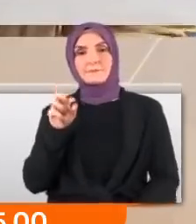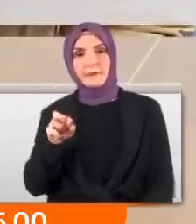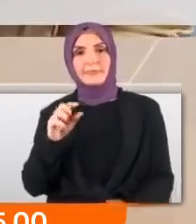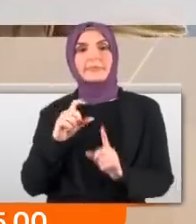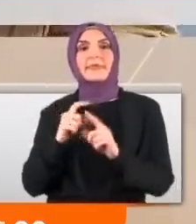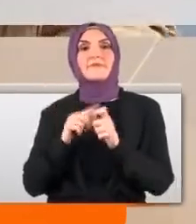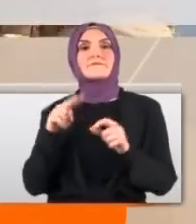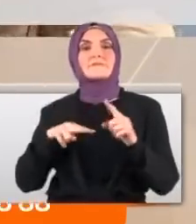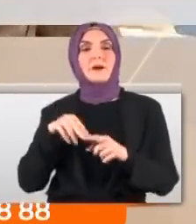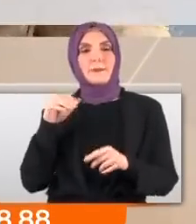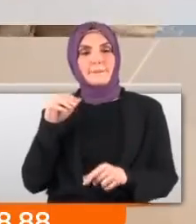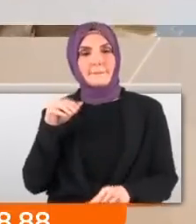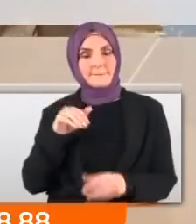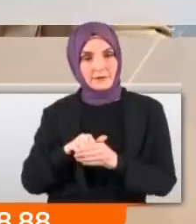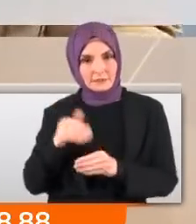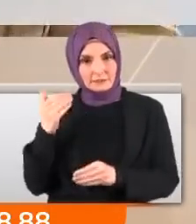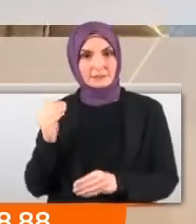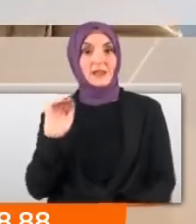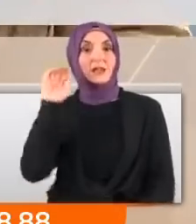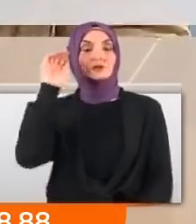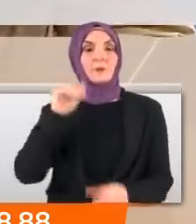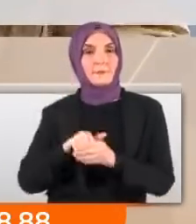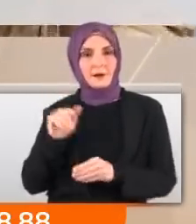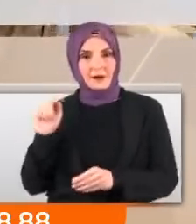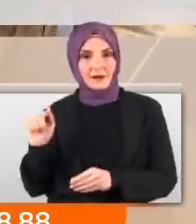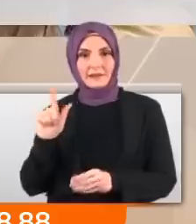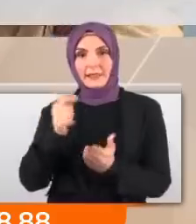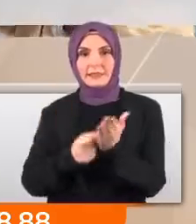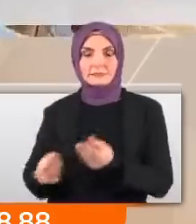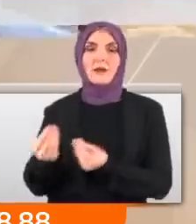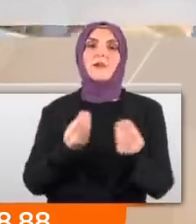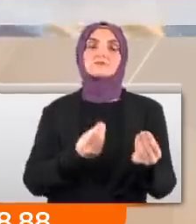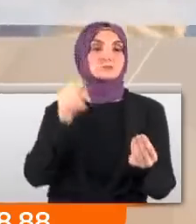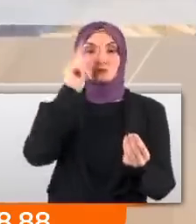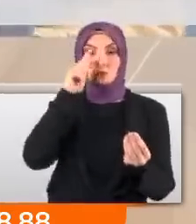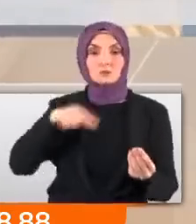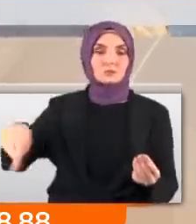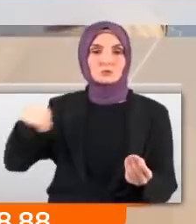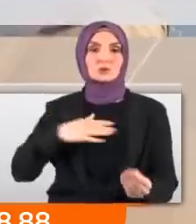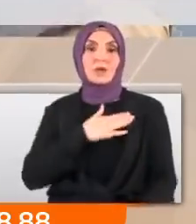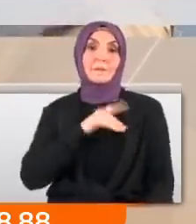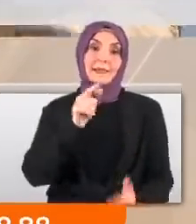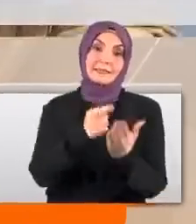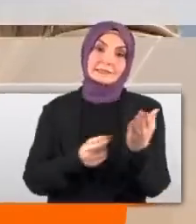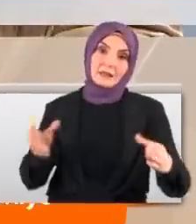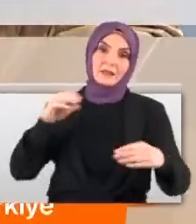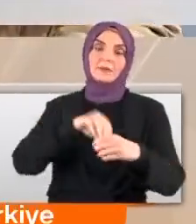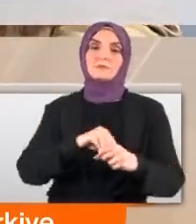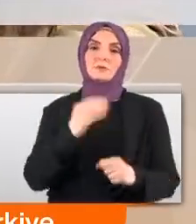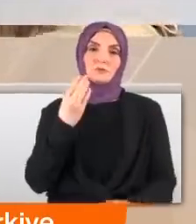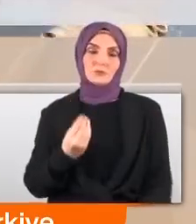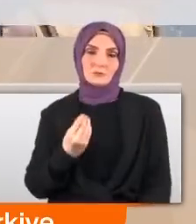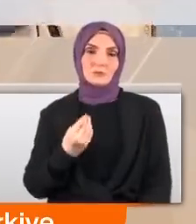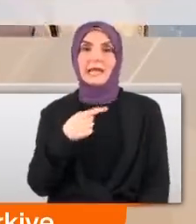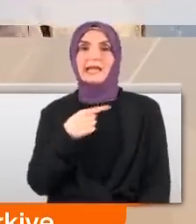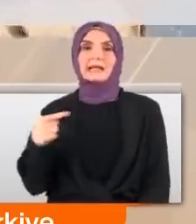Gelecek Partisi herhangi bir liste sunmadı. Çünkü onlar Cumhuriyet Halk Partisi'nin listelerinden seçime girecek olan partiler. Tabii eksik belgeyle geldiği